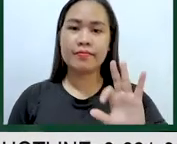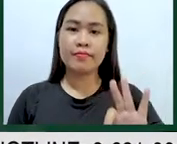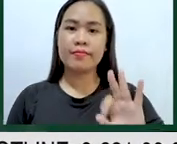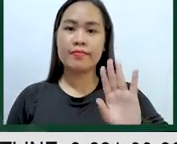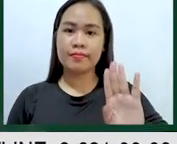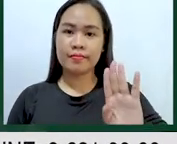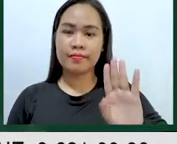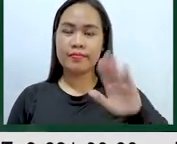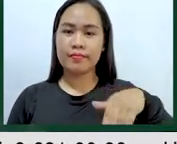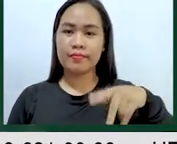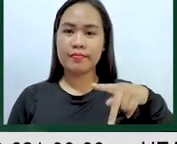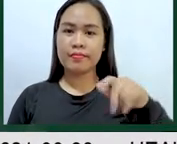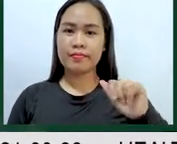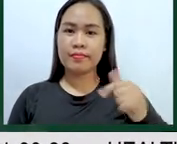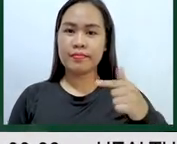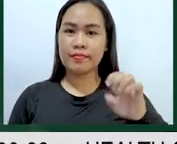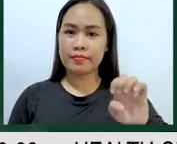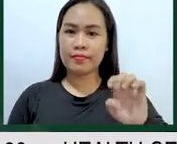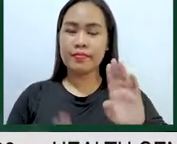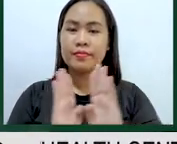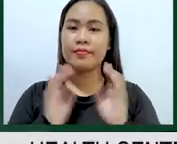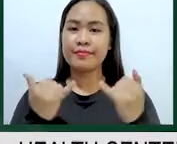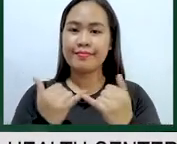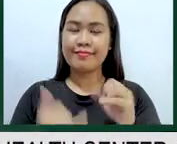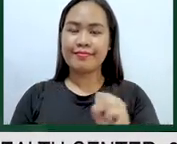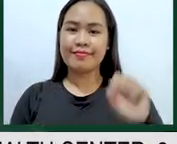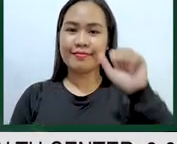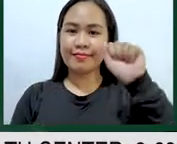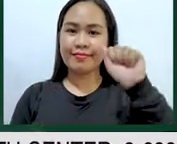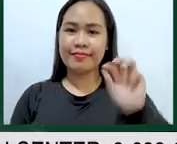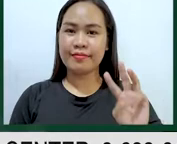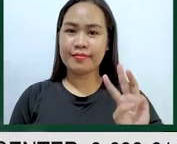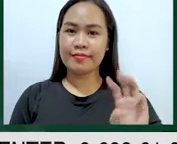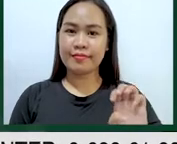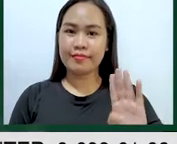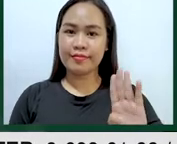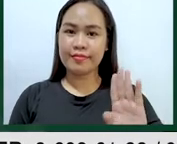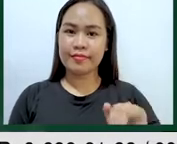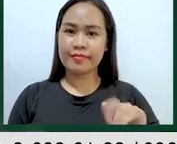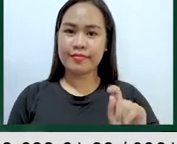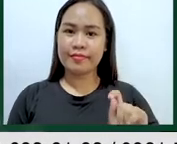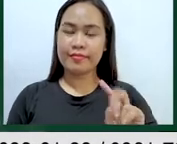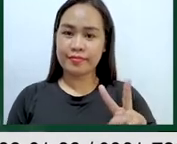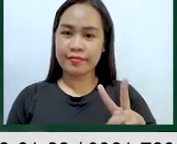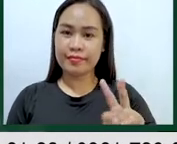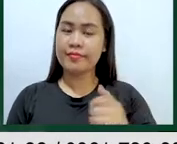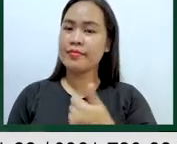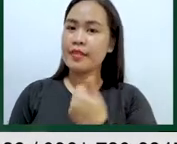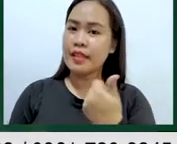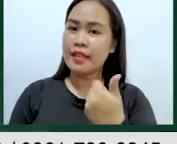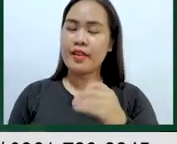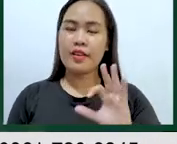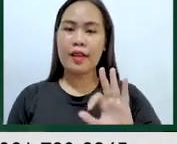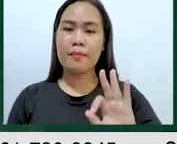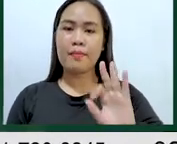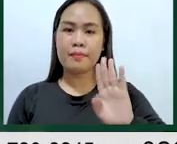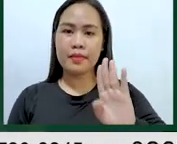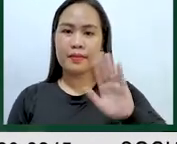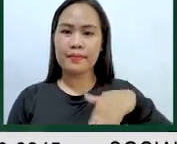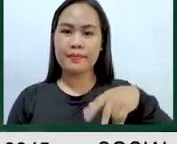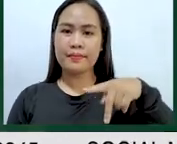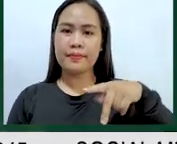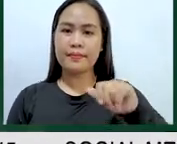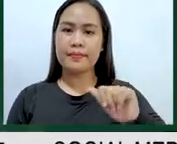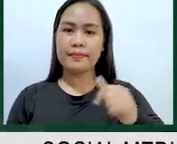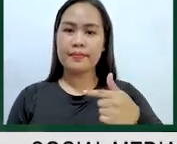FB page, no? Ang Barangay San Antonio Pasig Web TV, as well as yung other official Facebook pages po natin.